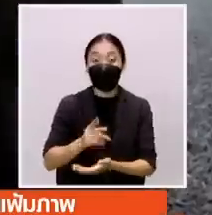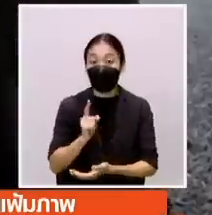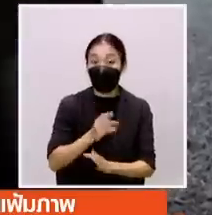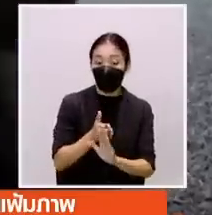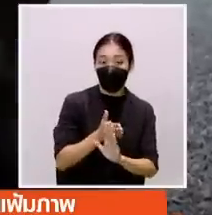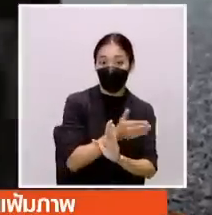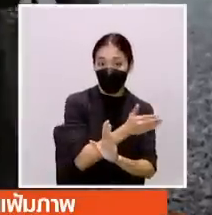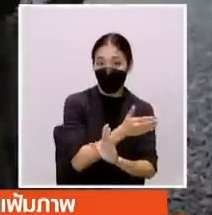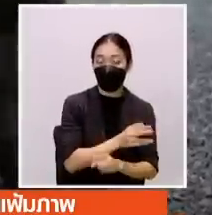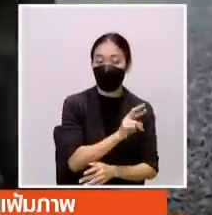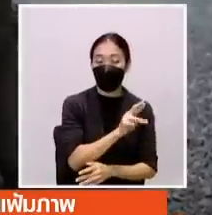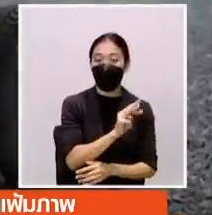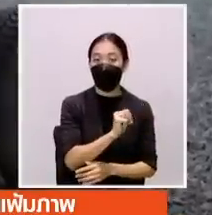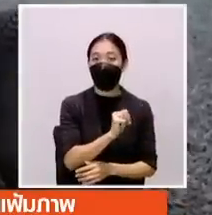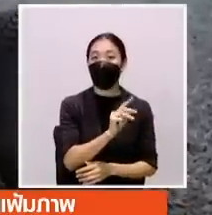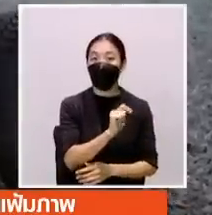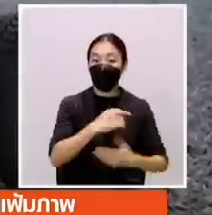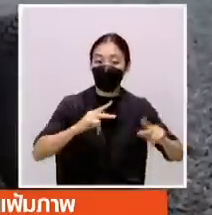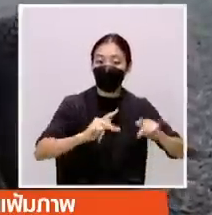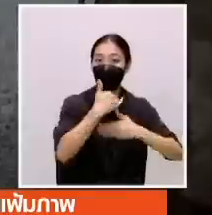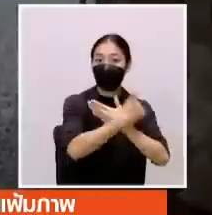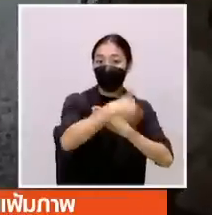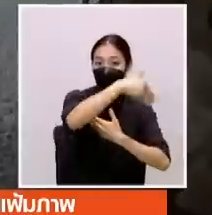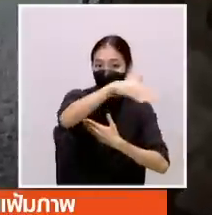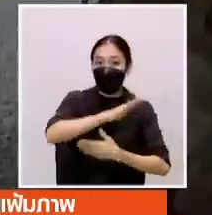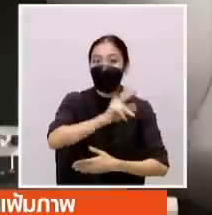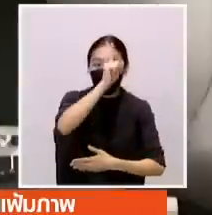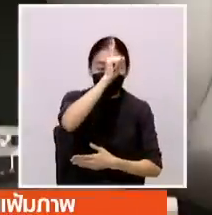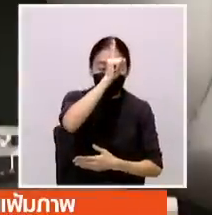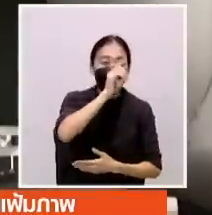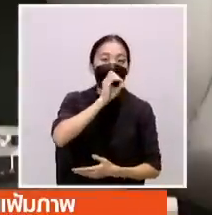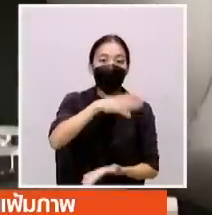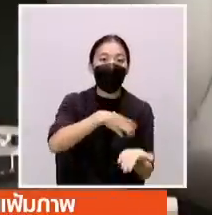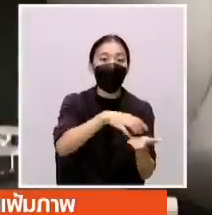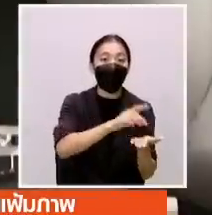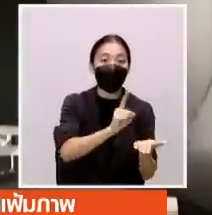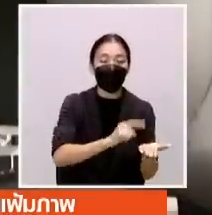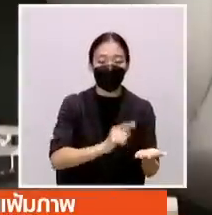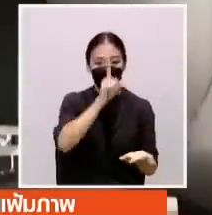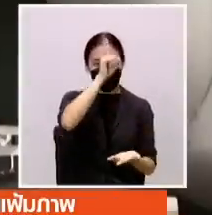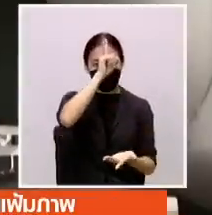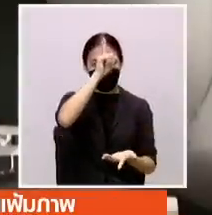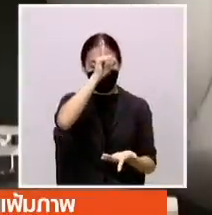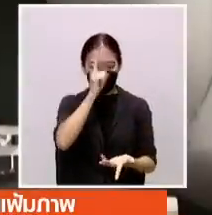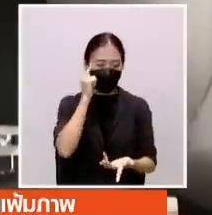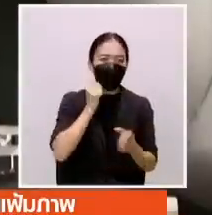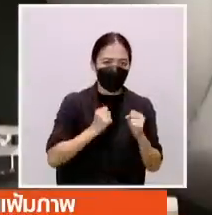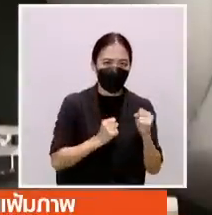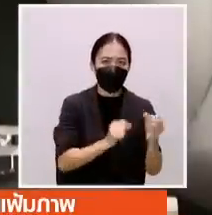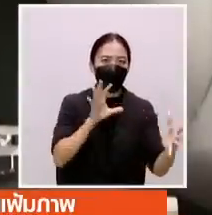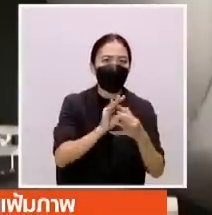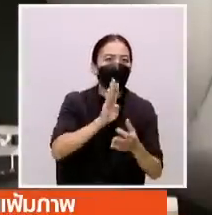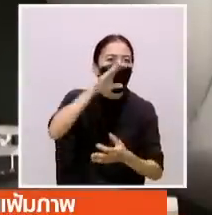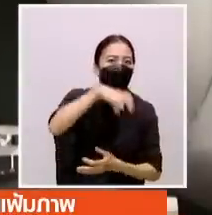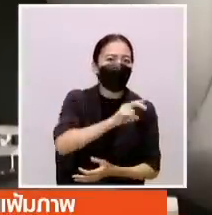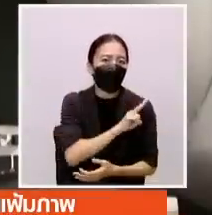นีเปิดเผยนะคะเมื่อวันอังคารว่ารัฐบาลเยอรมนีกำลังร่วมมือกับภาคเอกชนของเยอรมนีในการจัดหาอาวุธที่ทันส